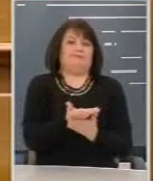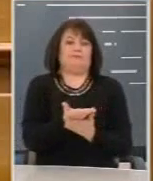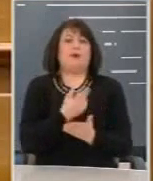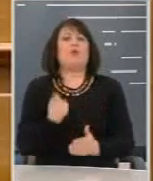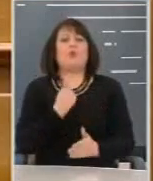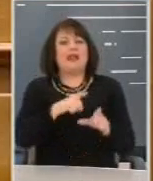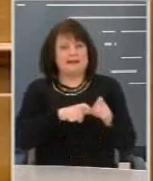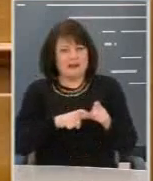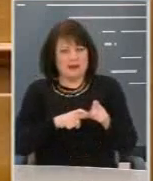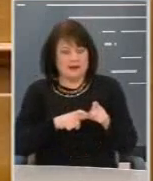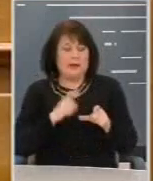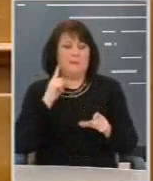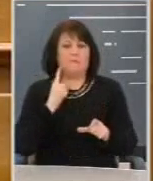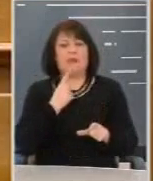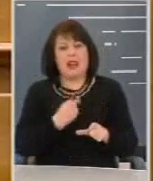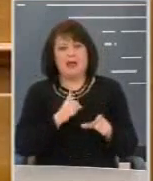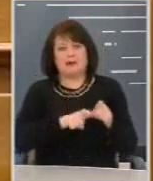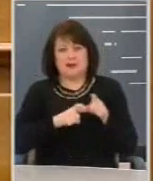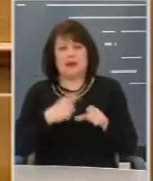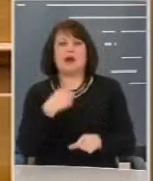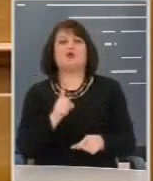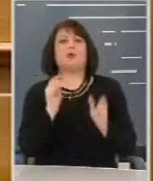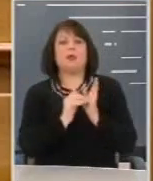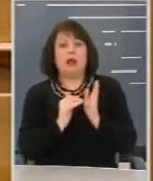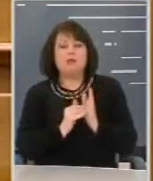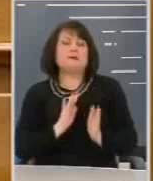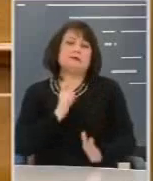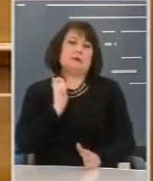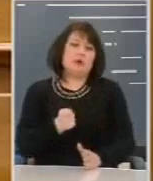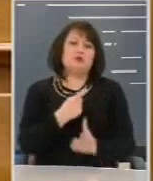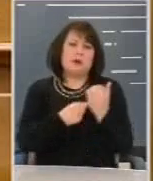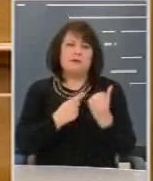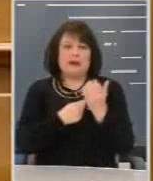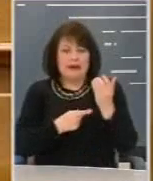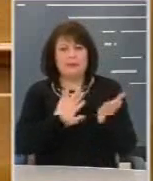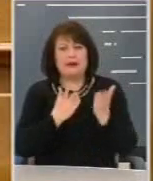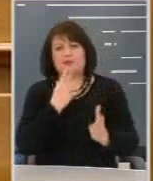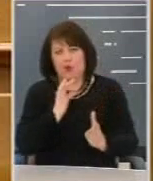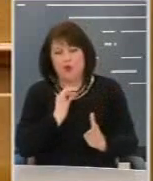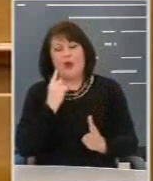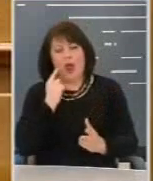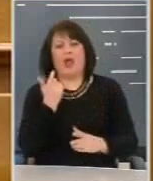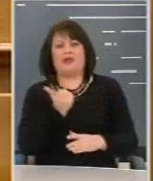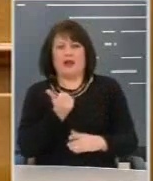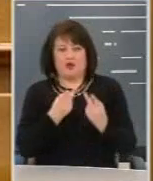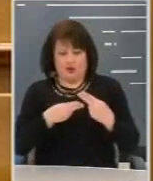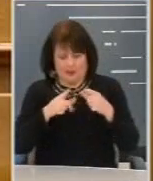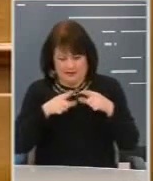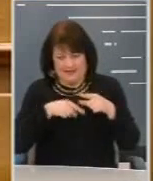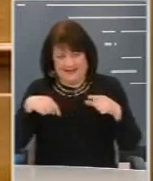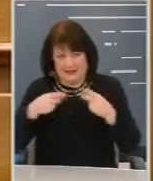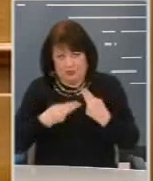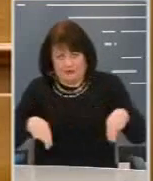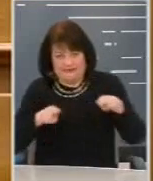και λέει: μου λείπουν 100 χιλιάρικα, 100 εκατομμύρια για να αγοράσω μια άλλη εταιρεία ή να πληρώσω έναν προμηθευτή ή για κάποιο άλλο λόγο. Το κόμμα για ποιο λόγο ζητούσε